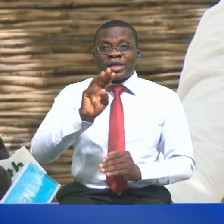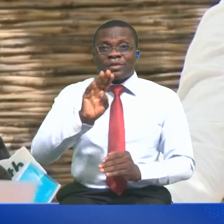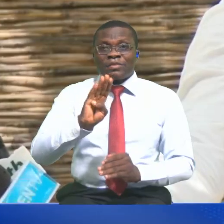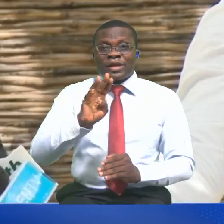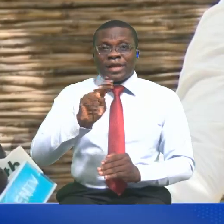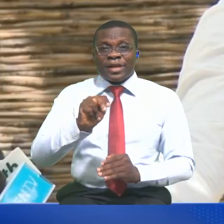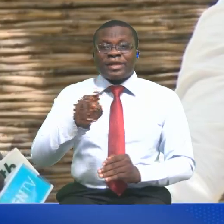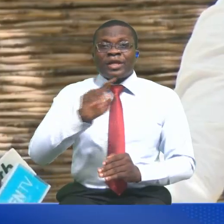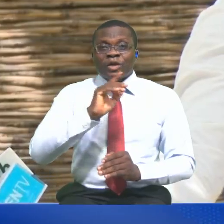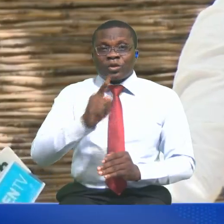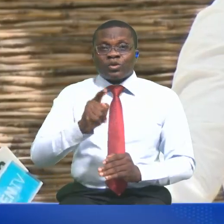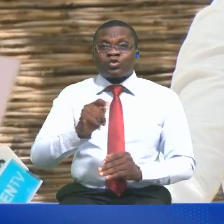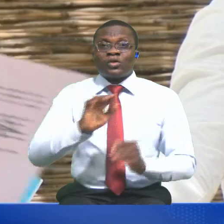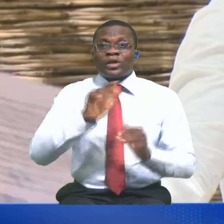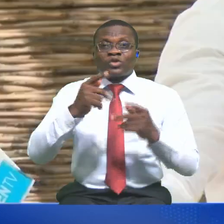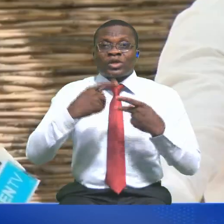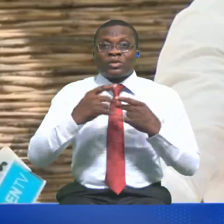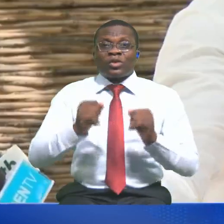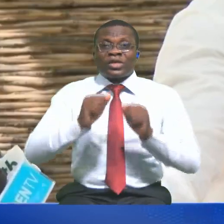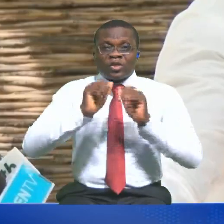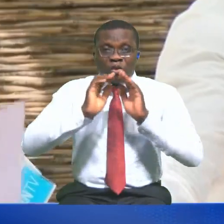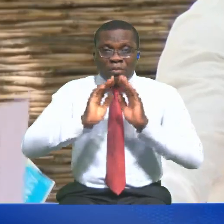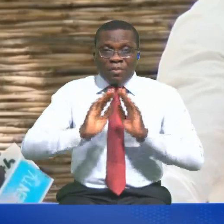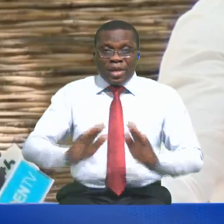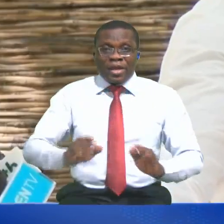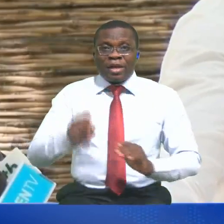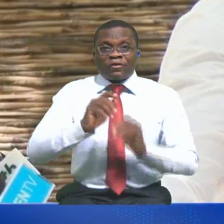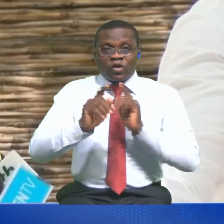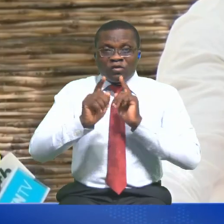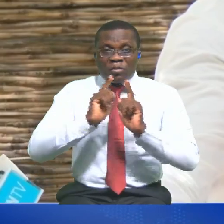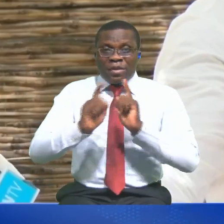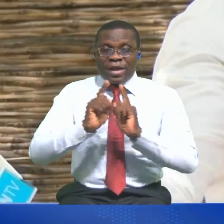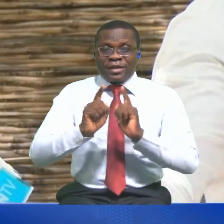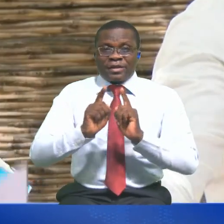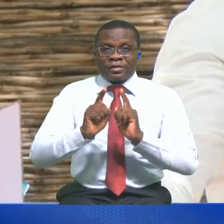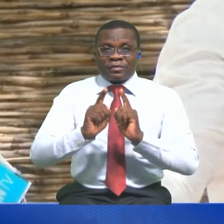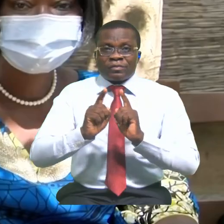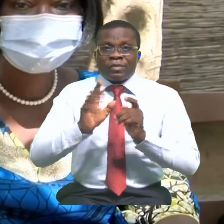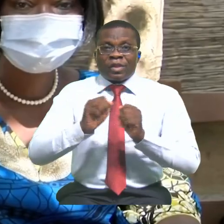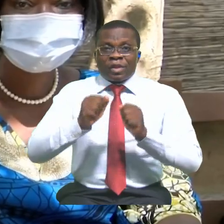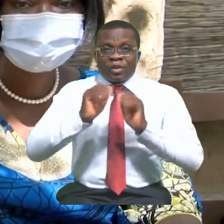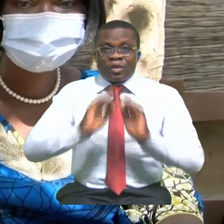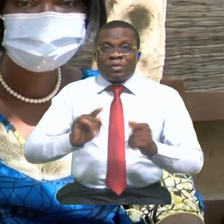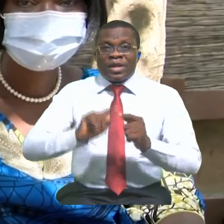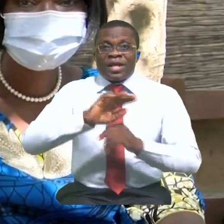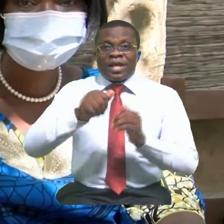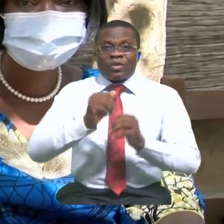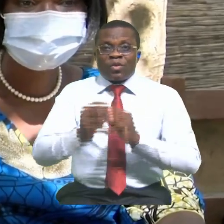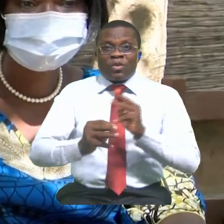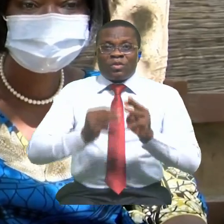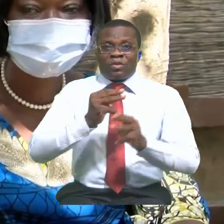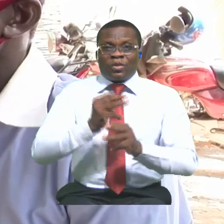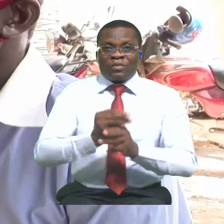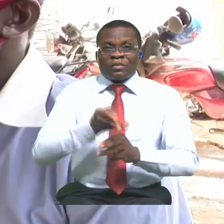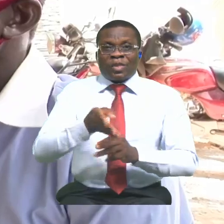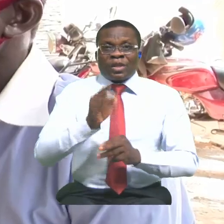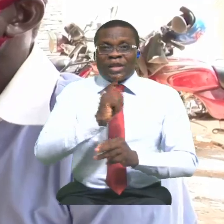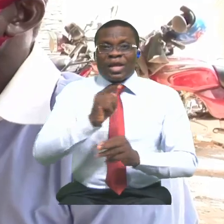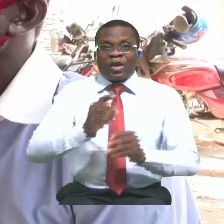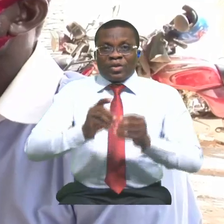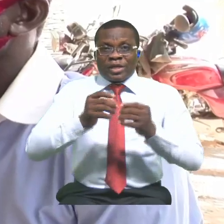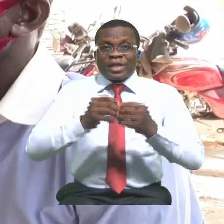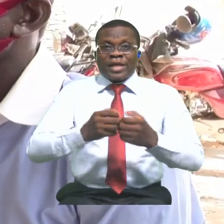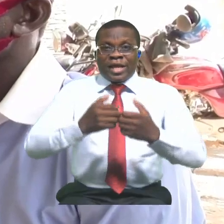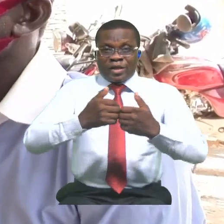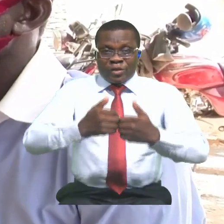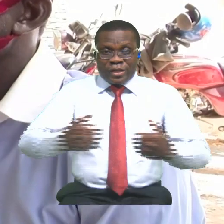des militants porteurs de paix. Vous devez parler de paix à tout le monde. Là où il y a de division,